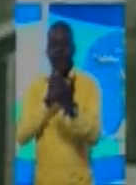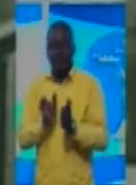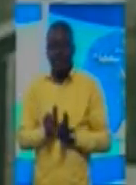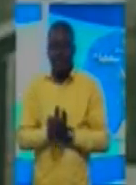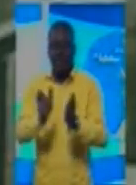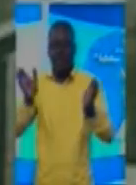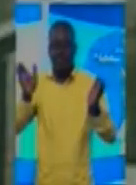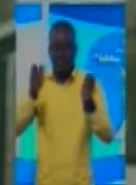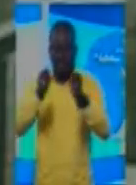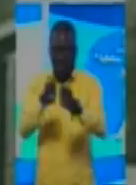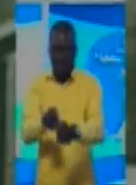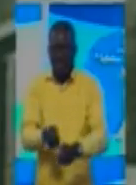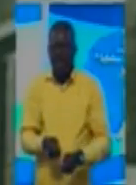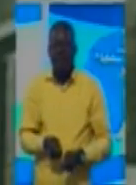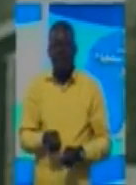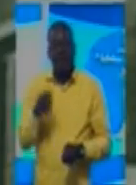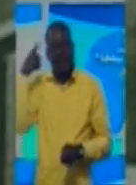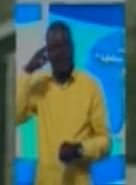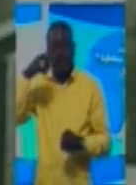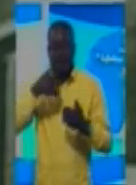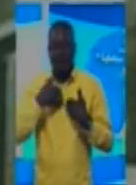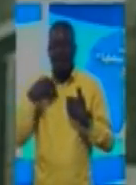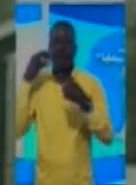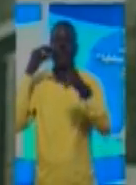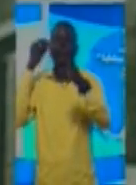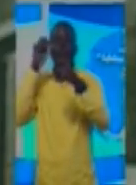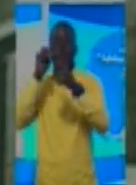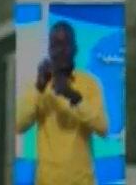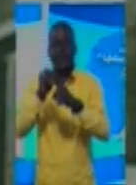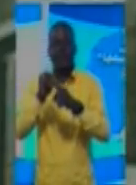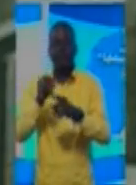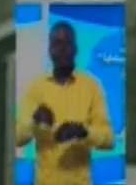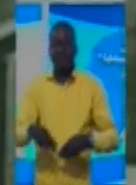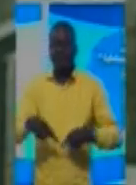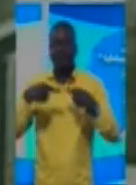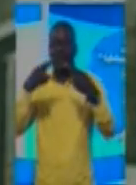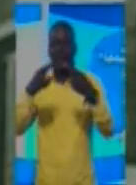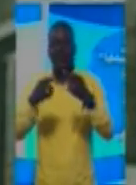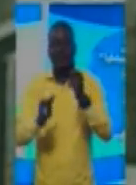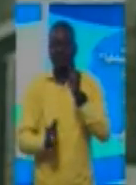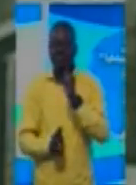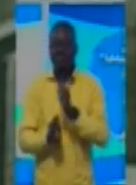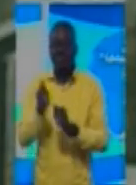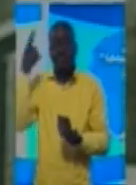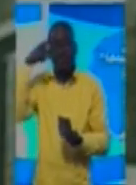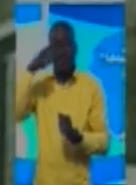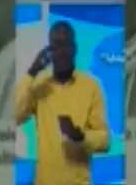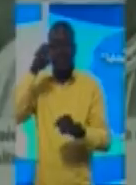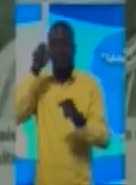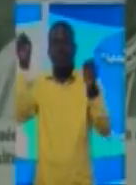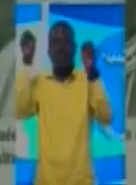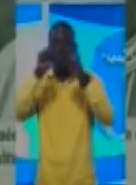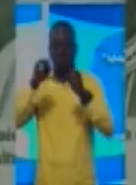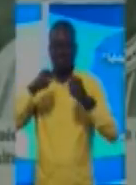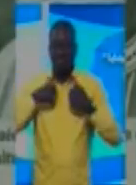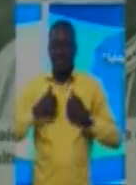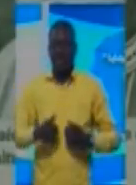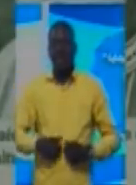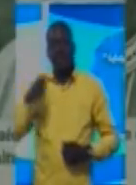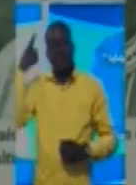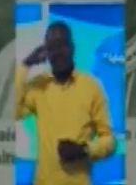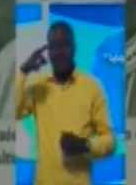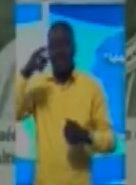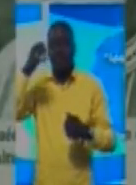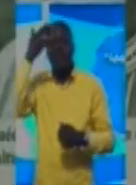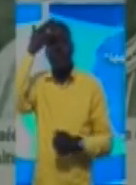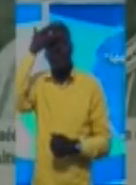de l'agriculture. Il a pour but d'actualiser et de rendre plus fiables les statistiques agricoles. Des statistiques qui